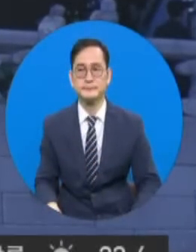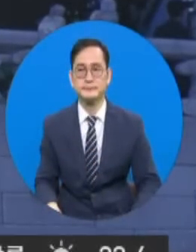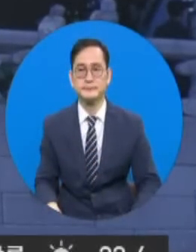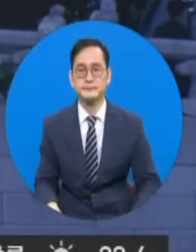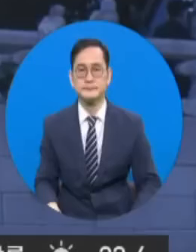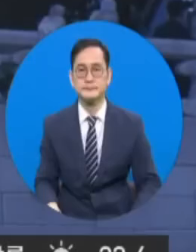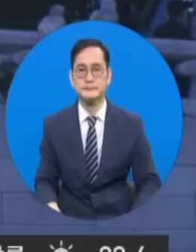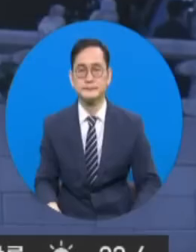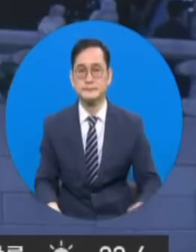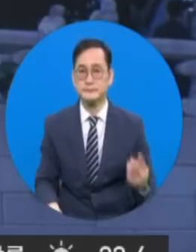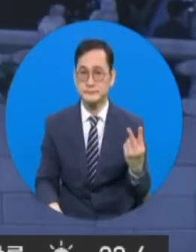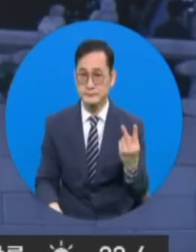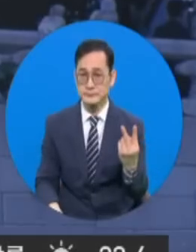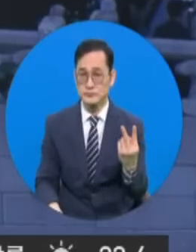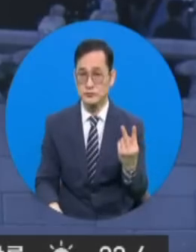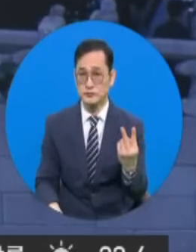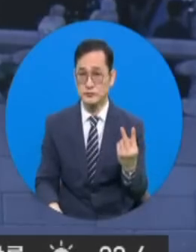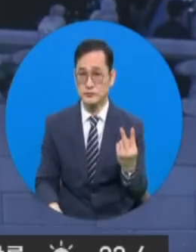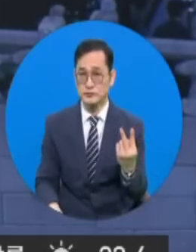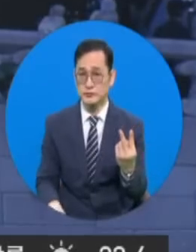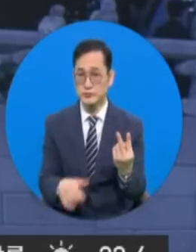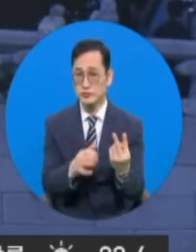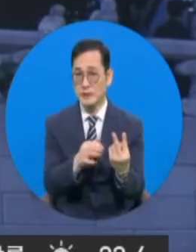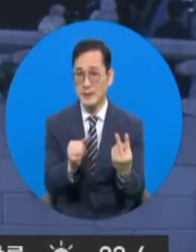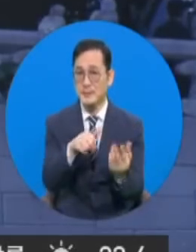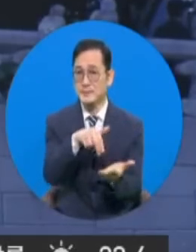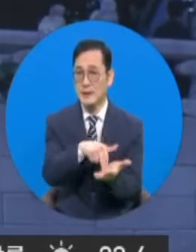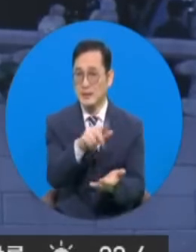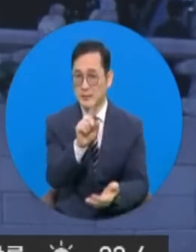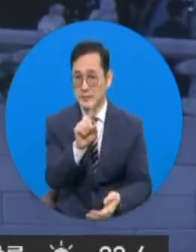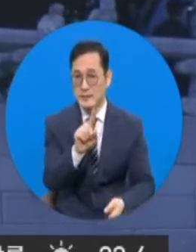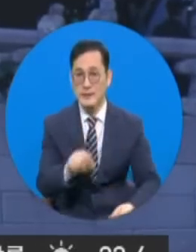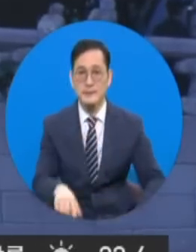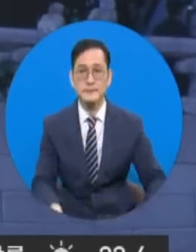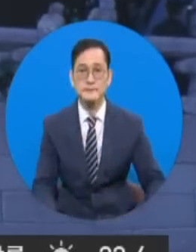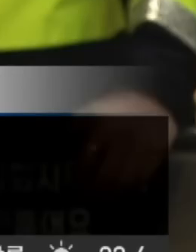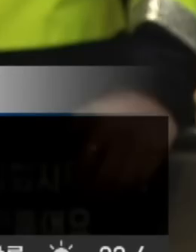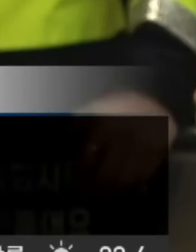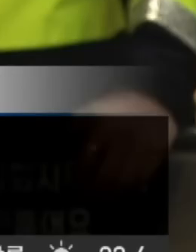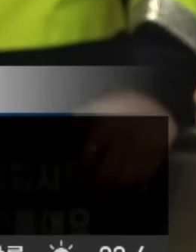태영호 김재원 두 분의 이야기도 좀 한번 들어보겠습니다